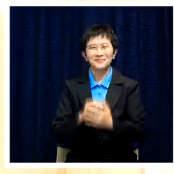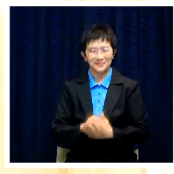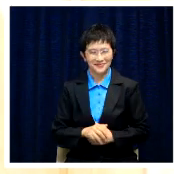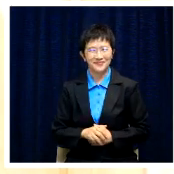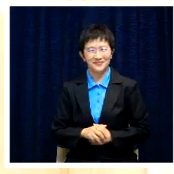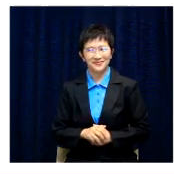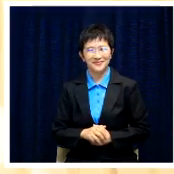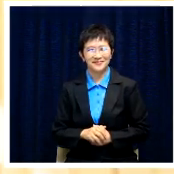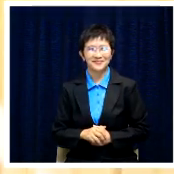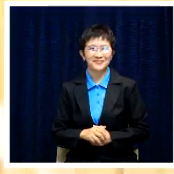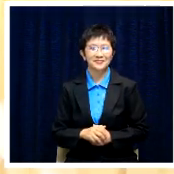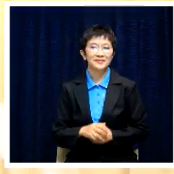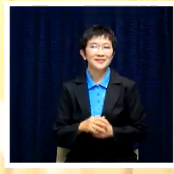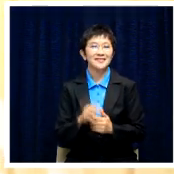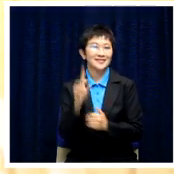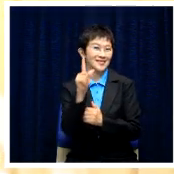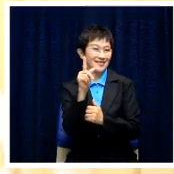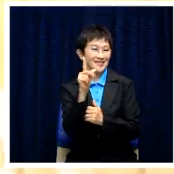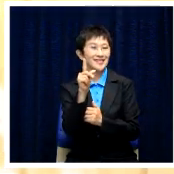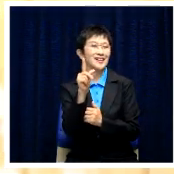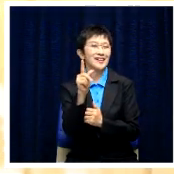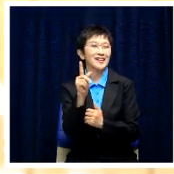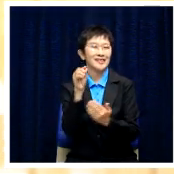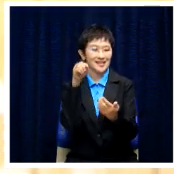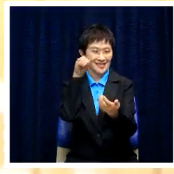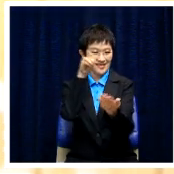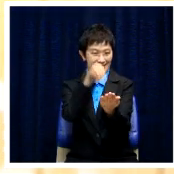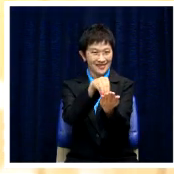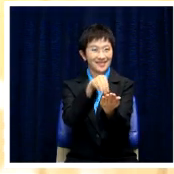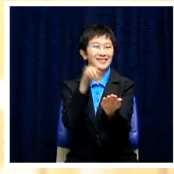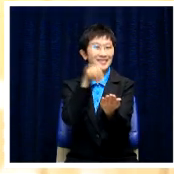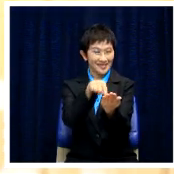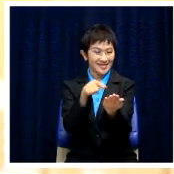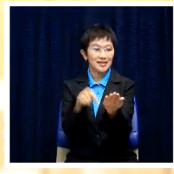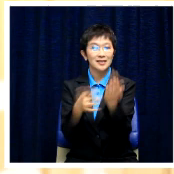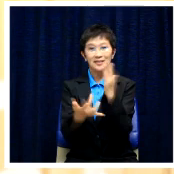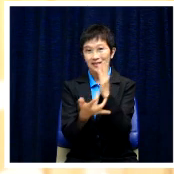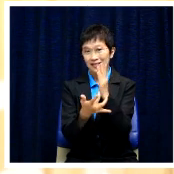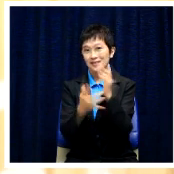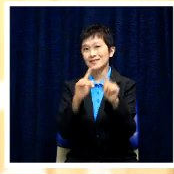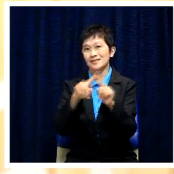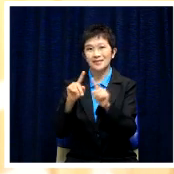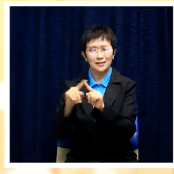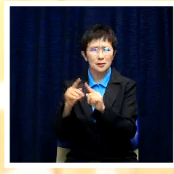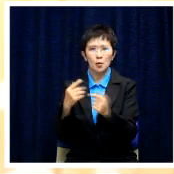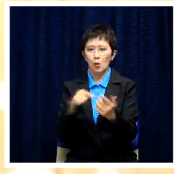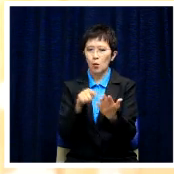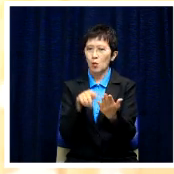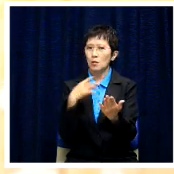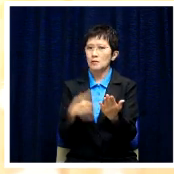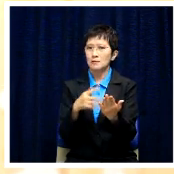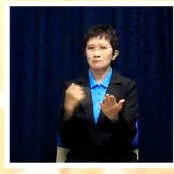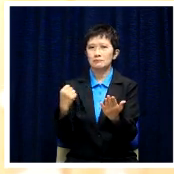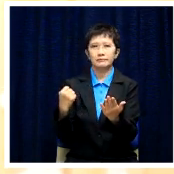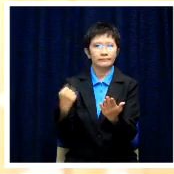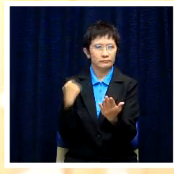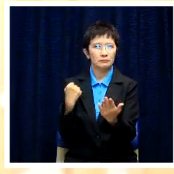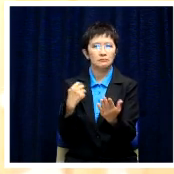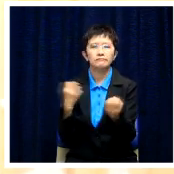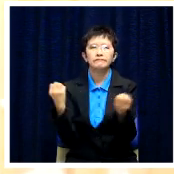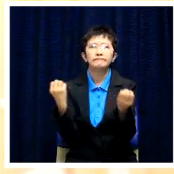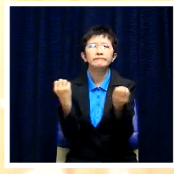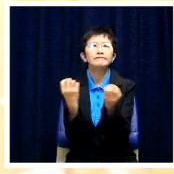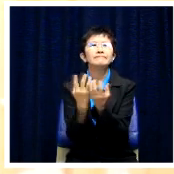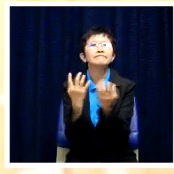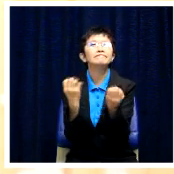ค่ะข้อมูลสารสนเทศผ่านสื่อดิจิทัลเหล่านี้นะคะเป็นสิ่งที่มีอิทธิพลและส่งผ